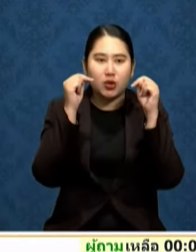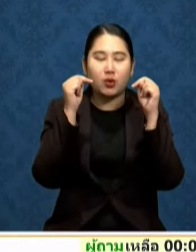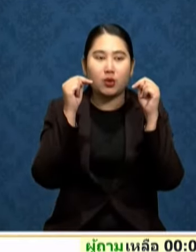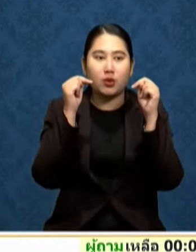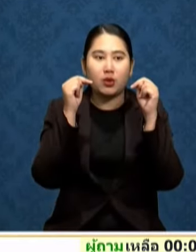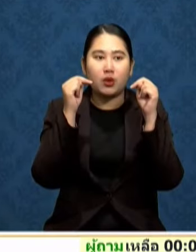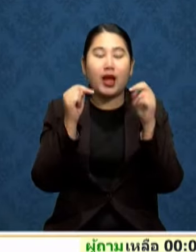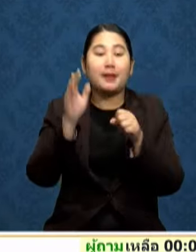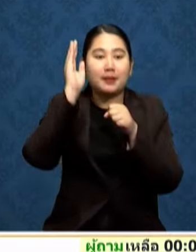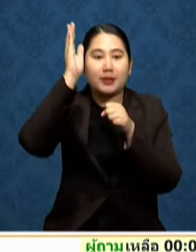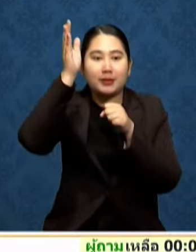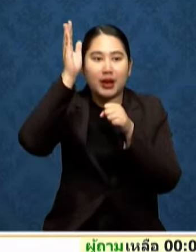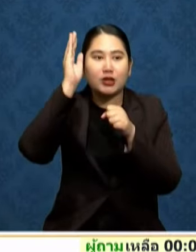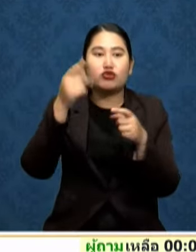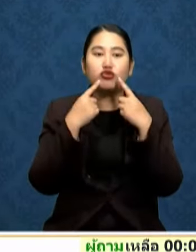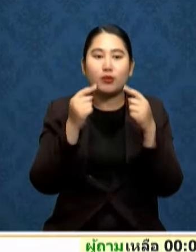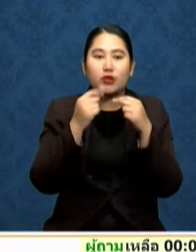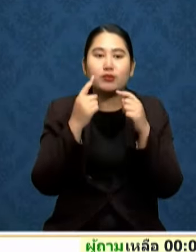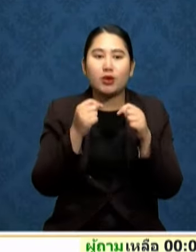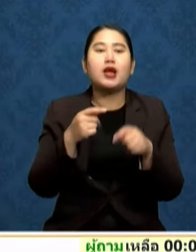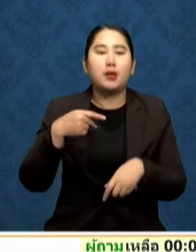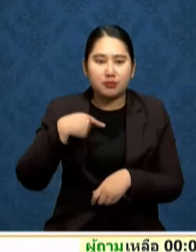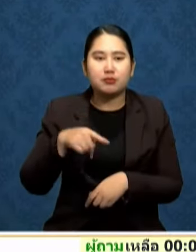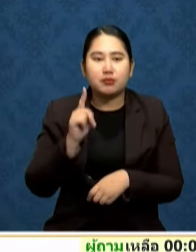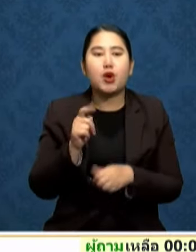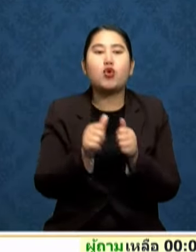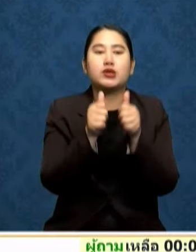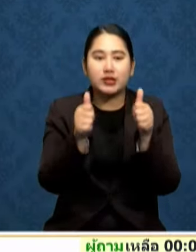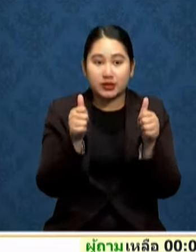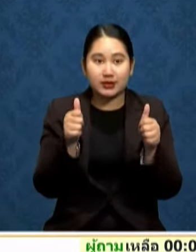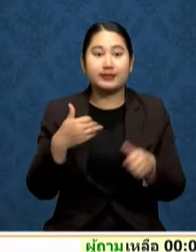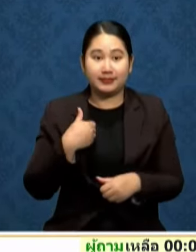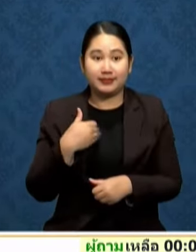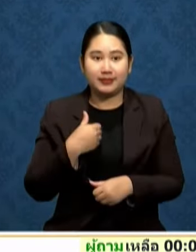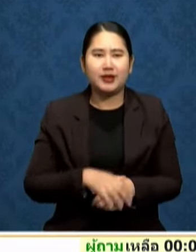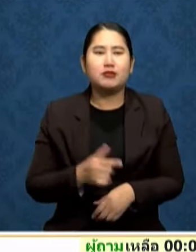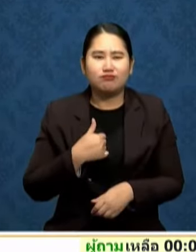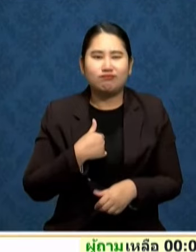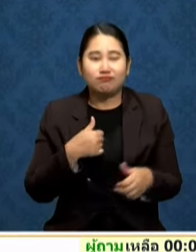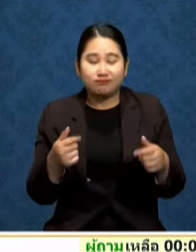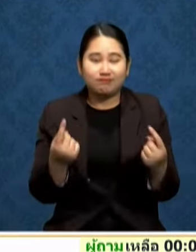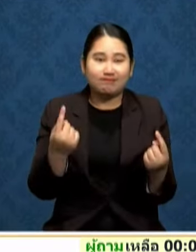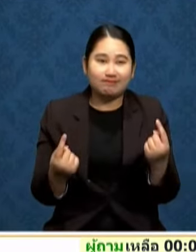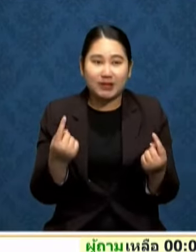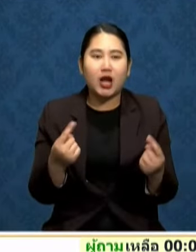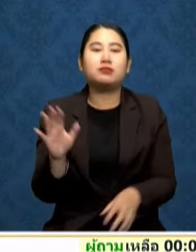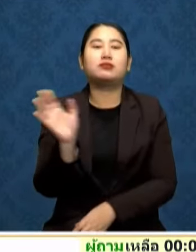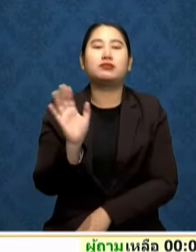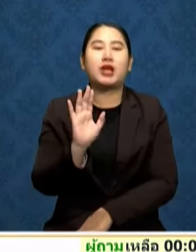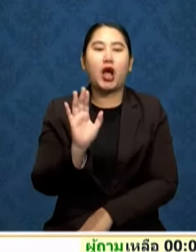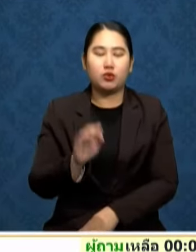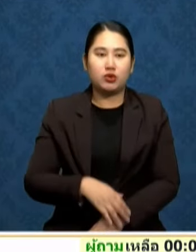านก็อภิปรายตอบคำถามได้เป็นประโยชน์กับพี่น้องประชาชนนะครับท่านก็อย่าเอาผมไปเปรียบกับท่านนายกเลยเพราะว่า